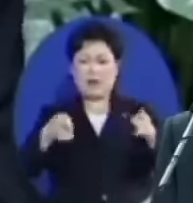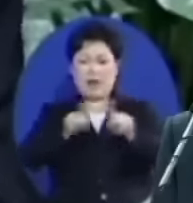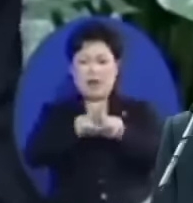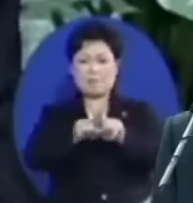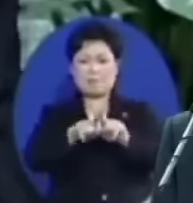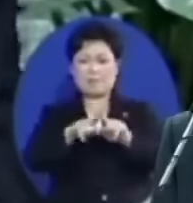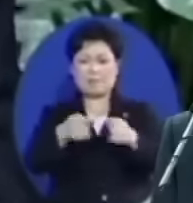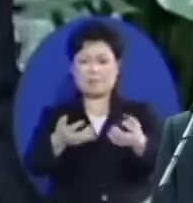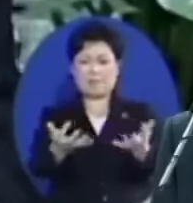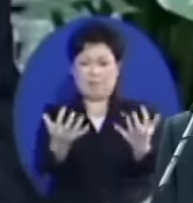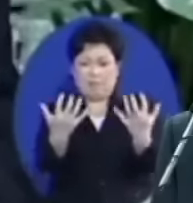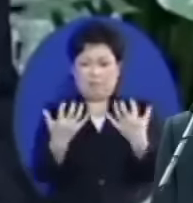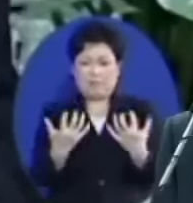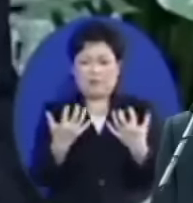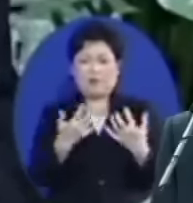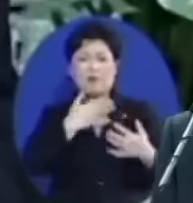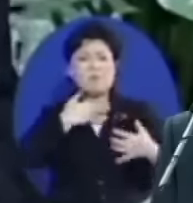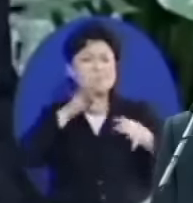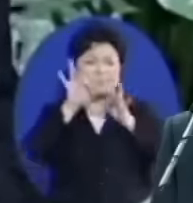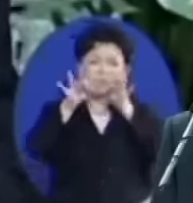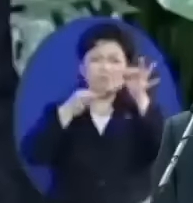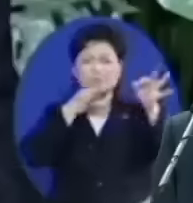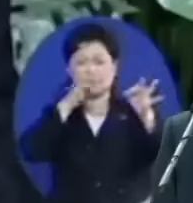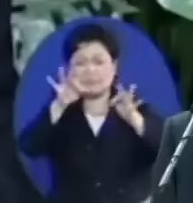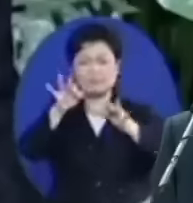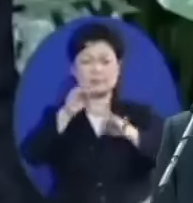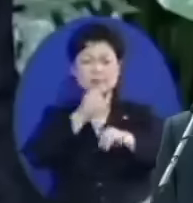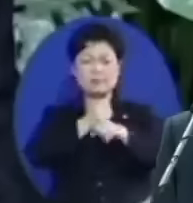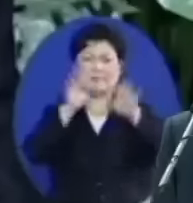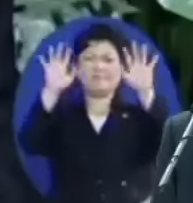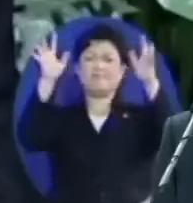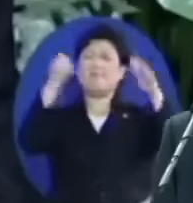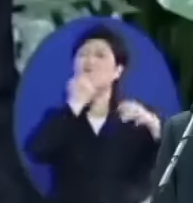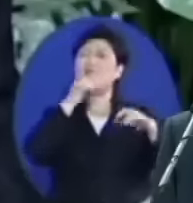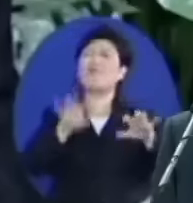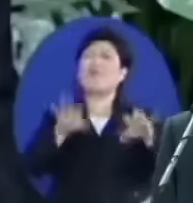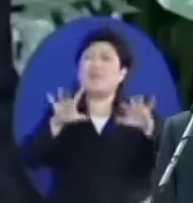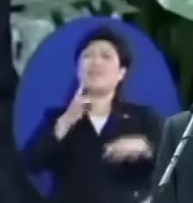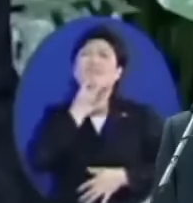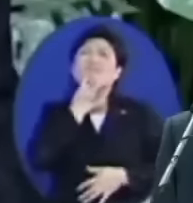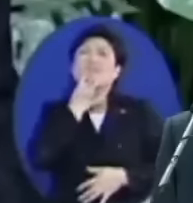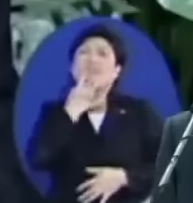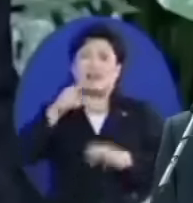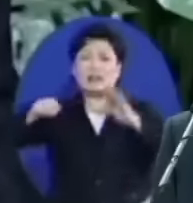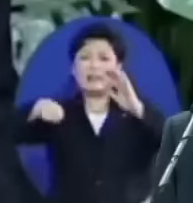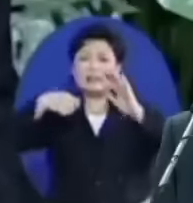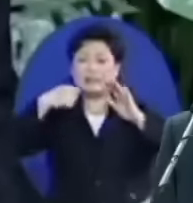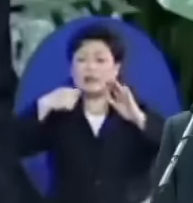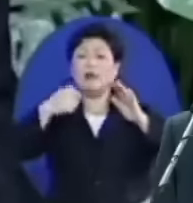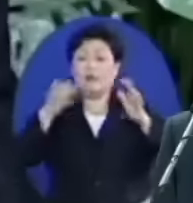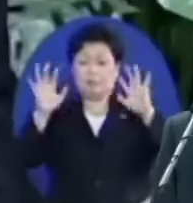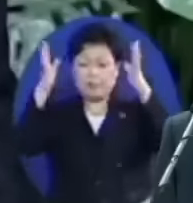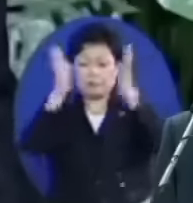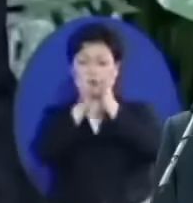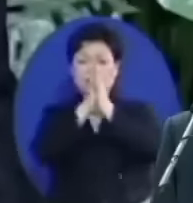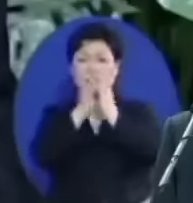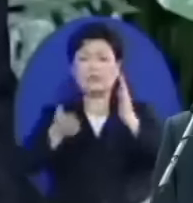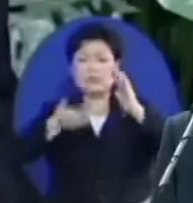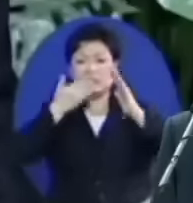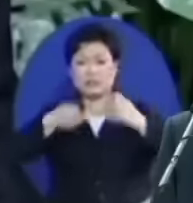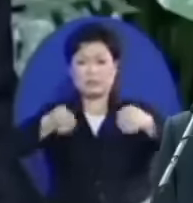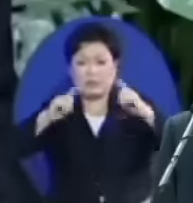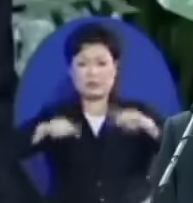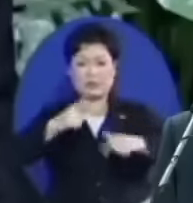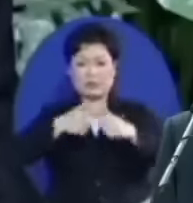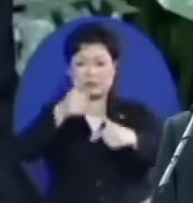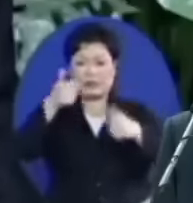모여서 호함을 치고 박수를 치고 웃고 하면서 식사에 참여했었습니다. 그러자 예수님을